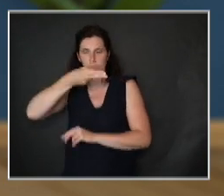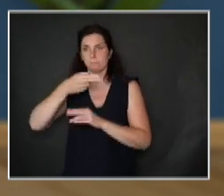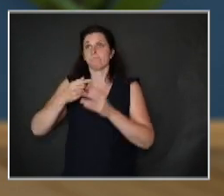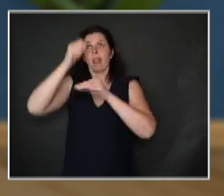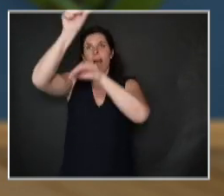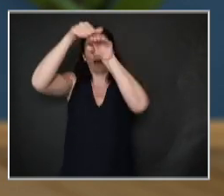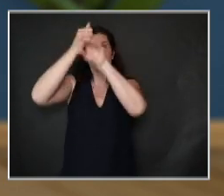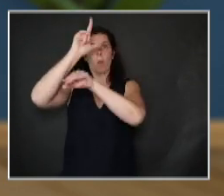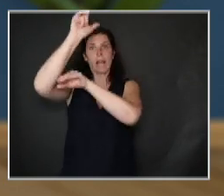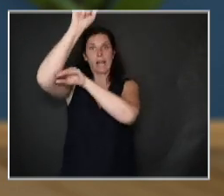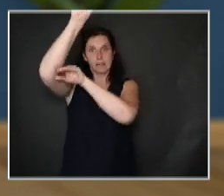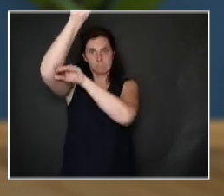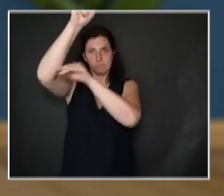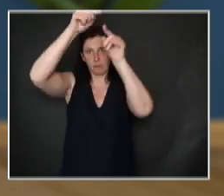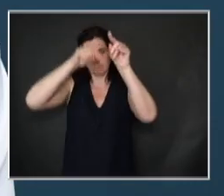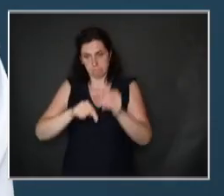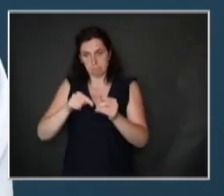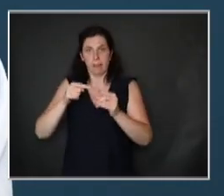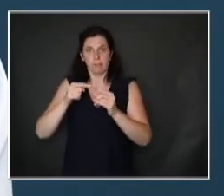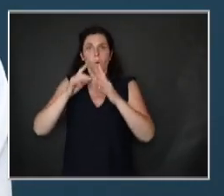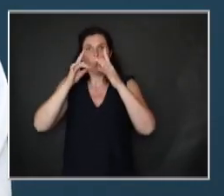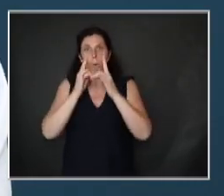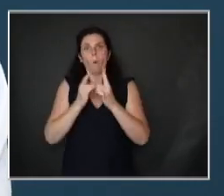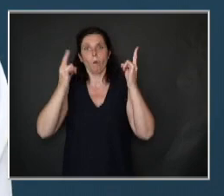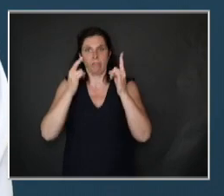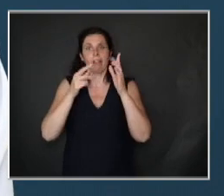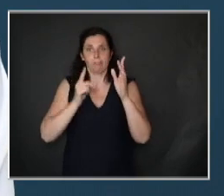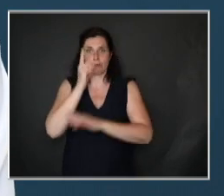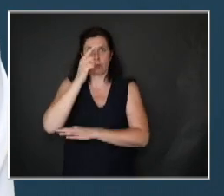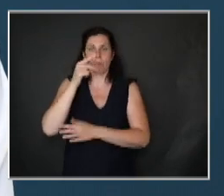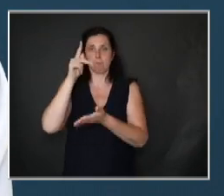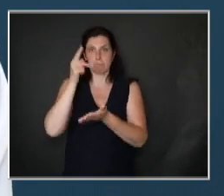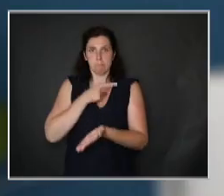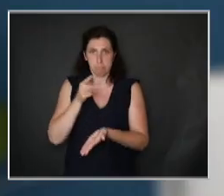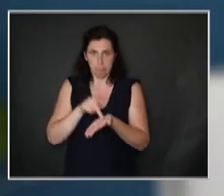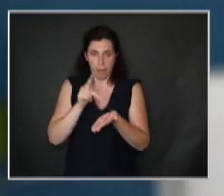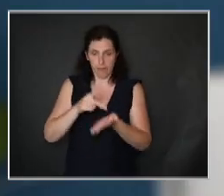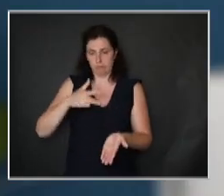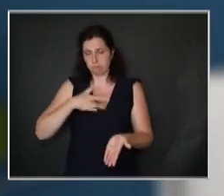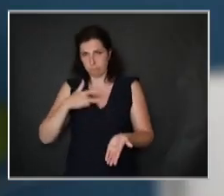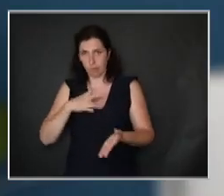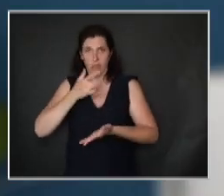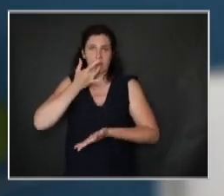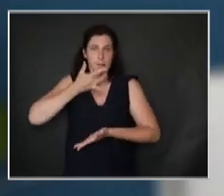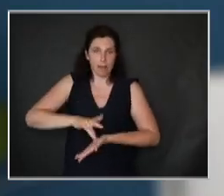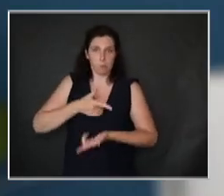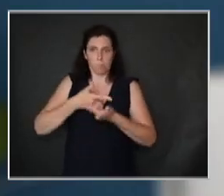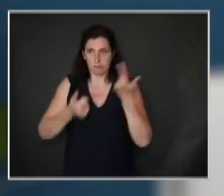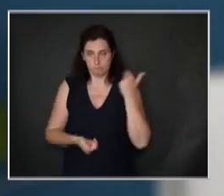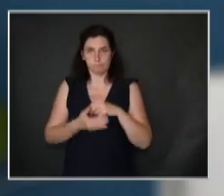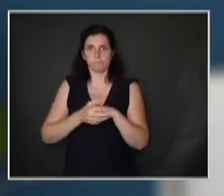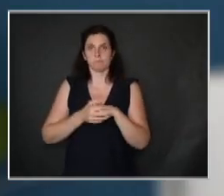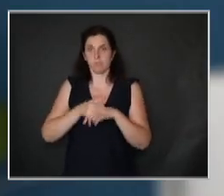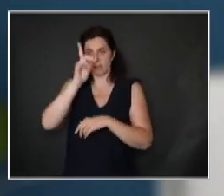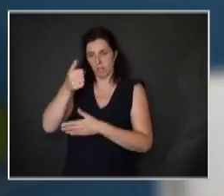en passant par l'Hôtel Dieu de Paris en neurologie, cardiologie, hématologie, a validé